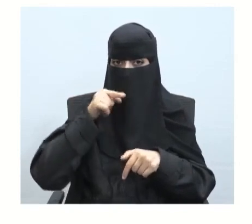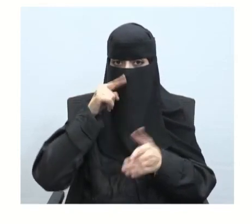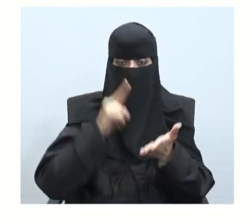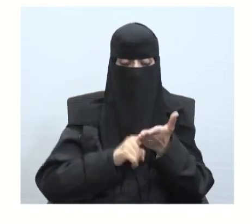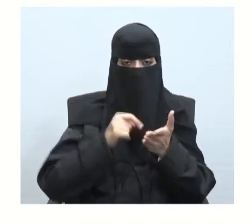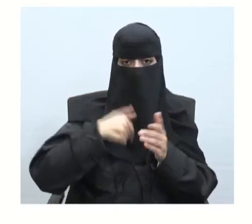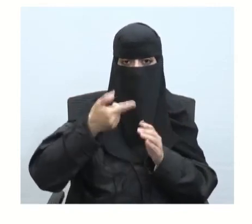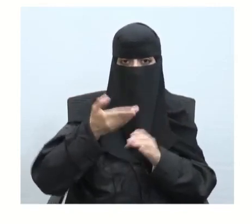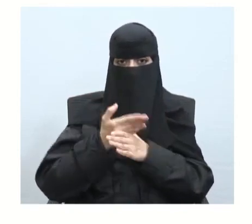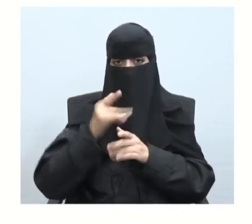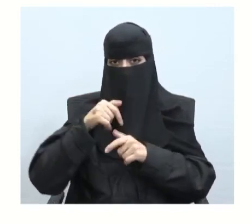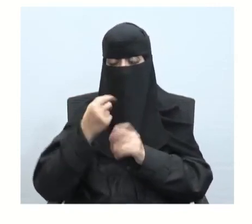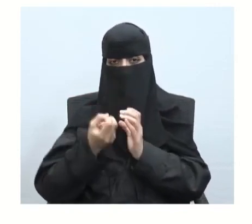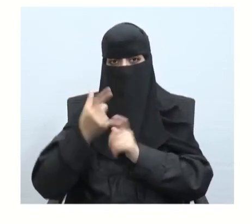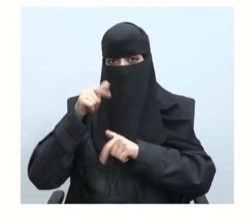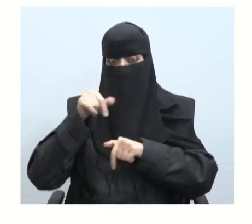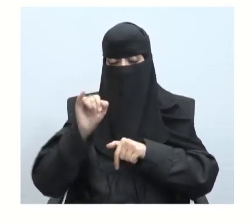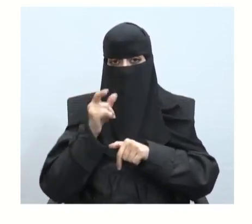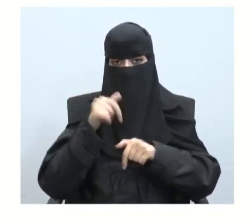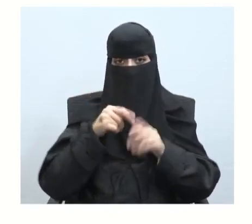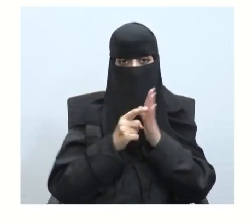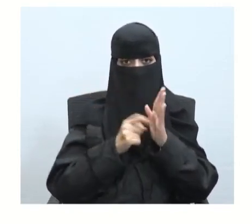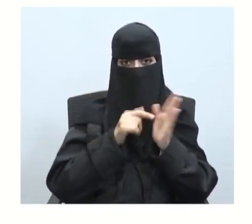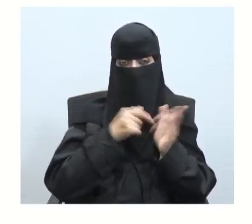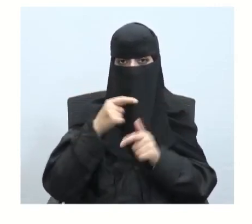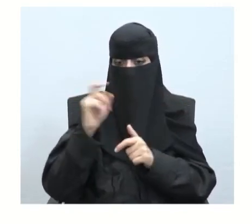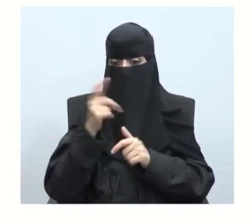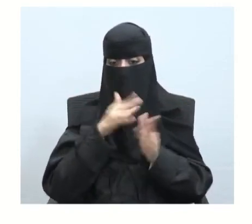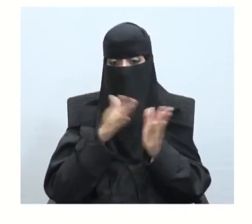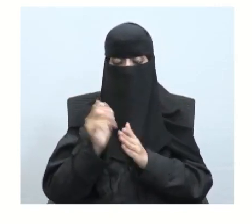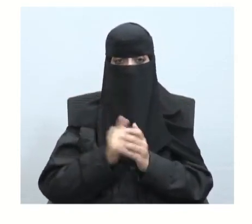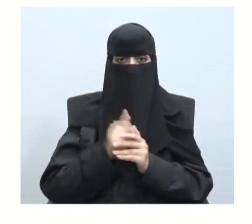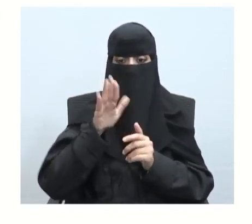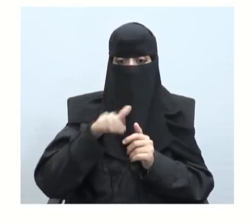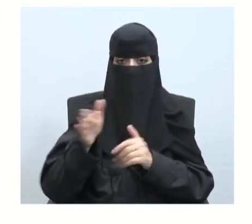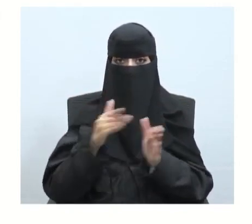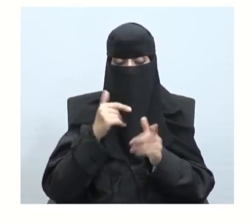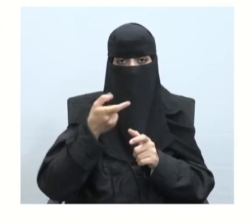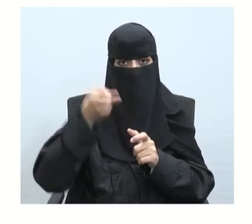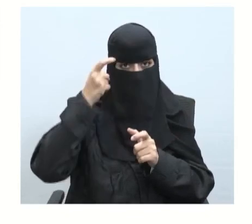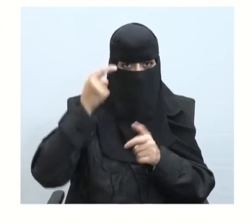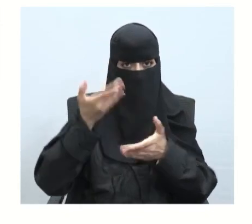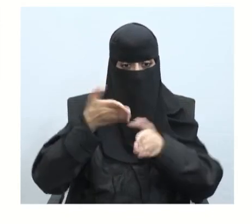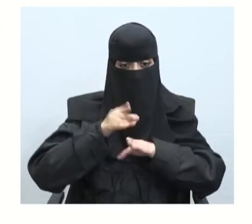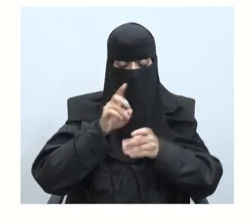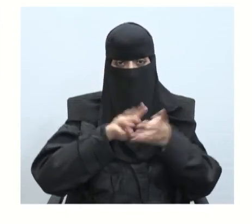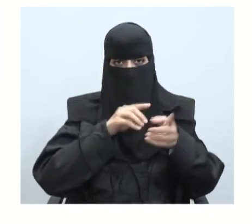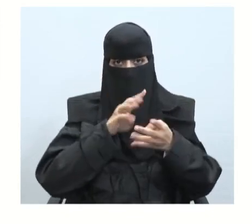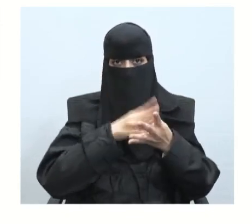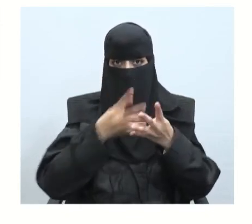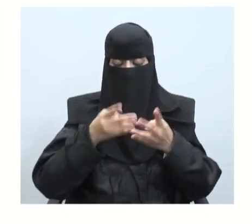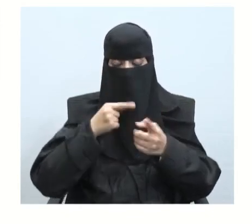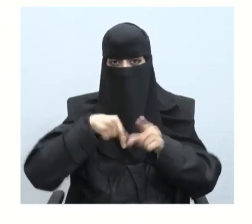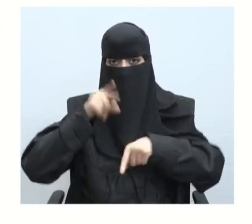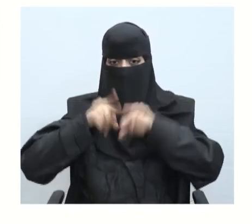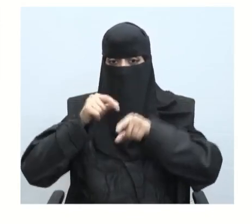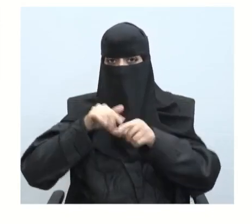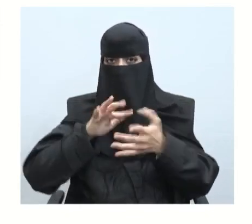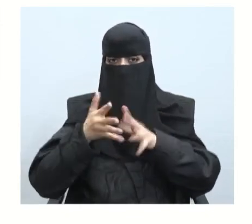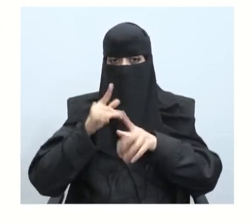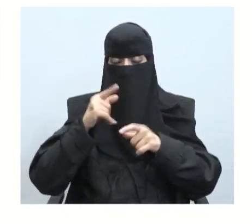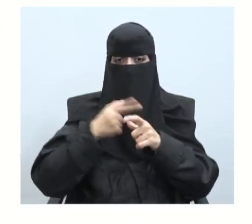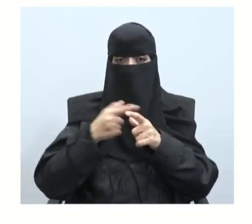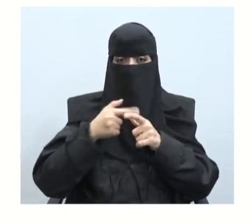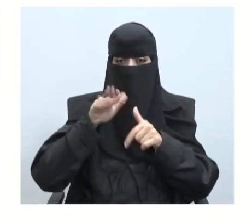العوامل المؤثره استنتج من القانون مباشره ايضا عرفنا جدول مقارنه فيما بين